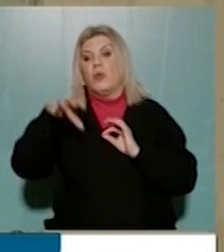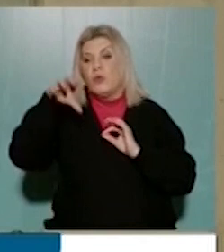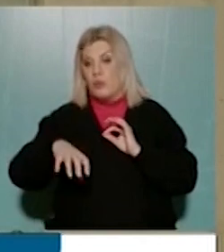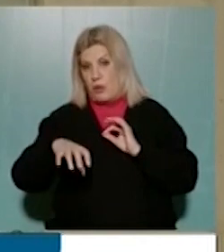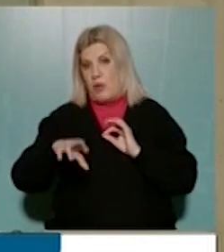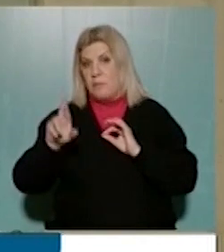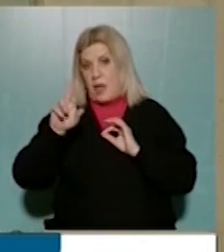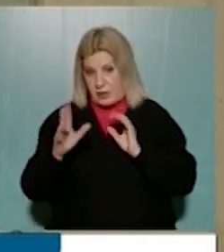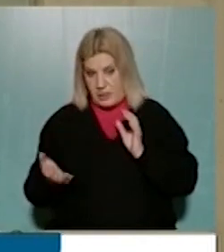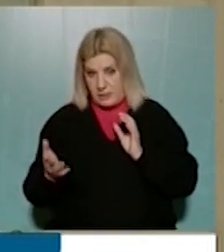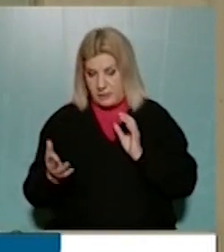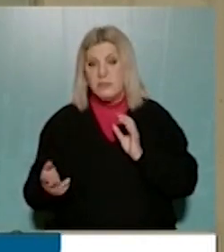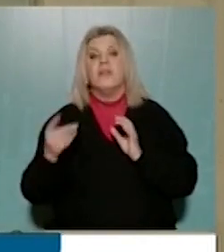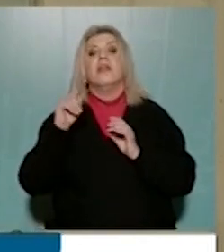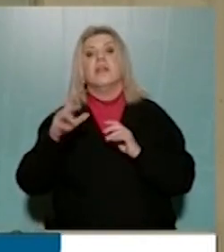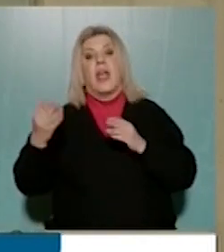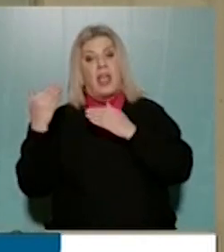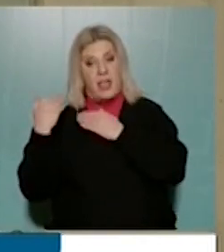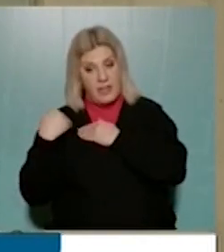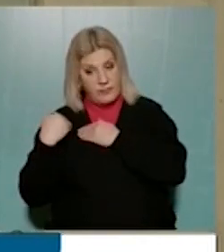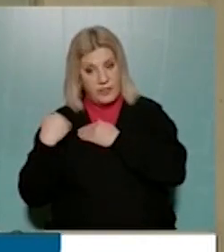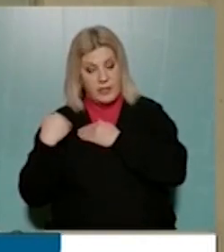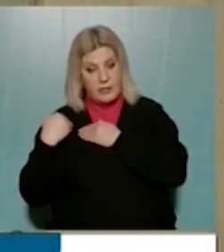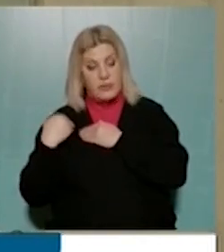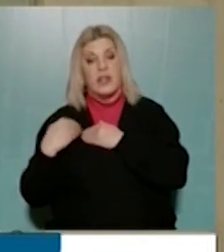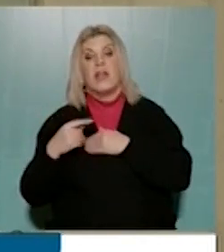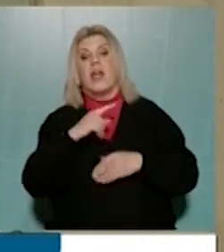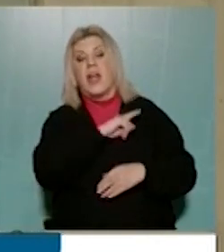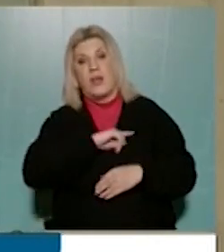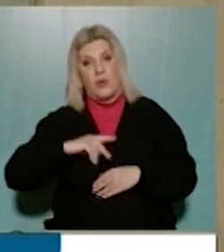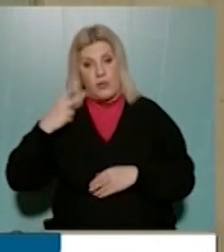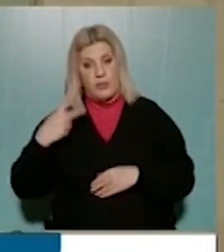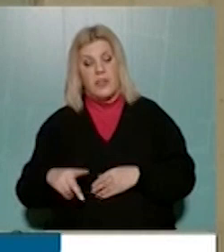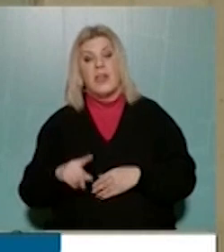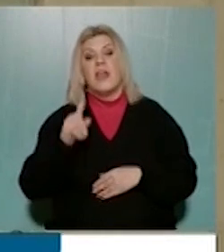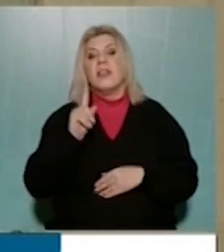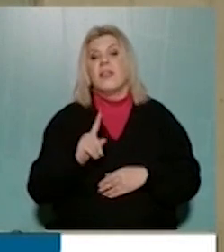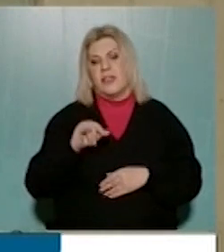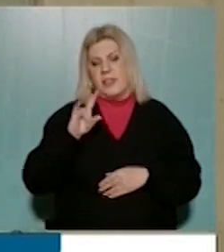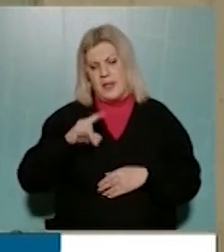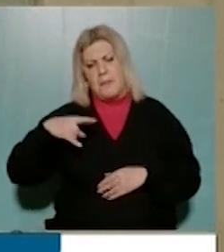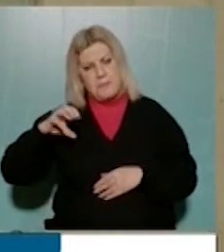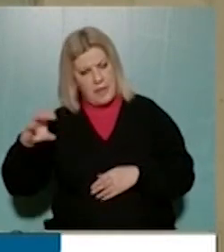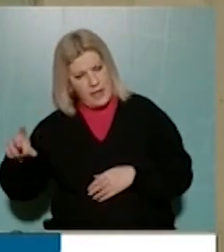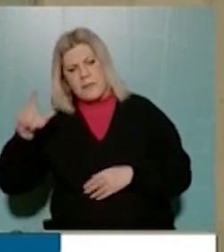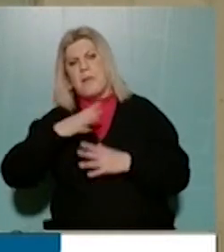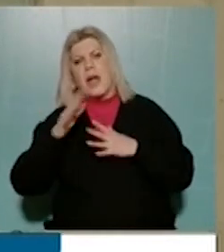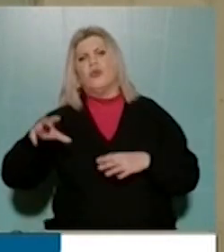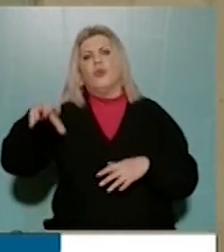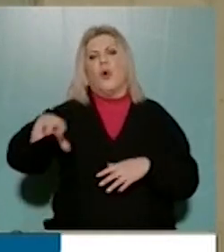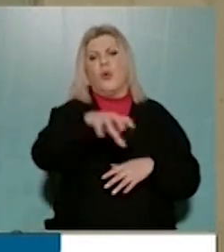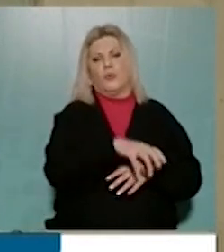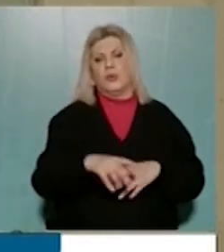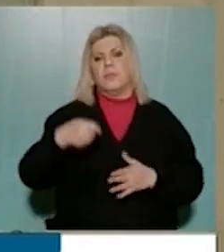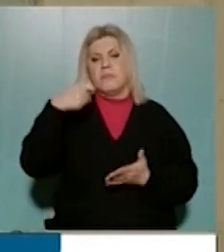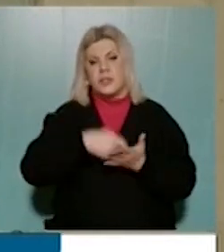στάθμευσης να εξασφαλιστεί με ευθύνη των της εργοδοσίας των στη βιπε και στην ανατολική και δυτικά στους μεγάλους χώρους